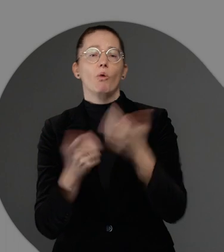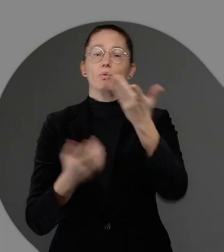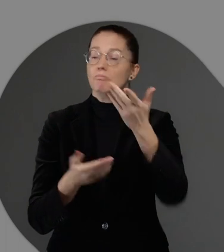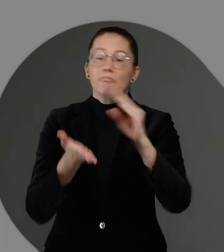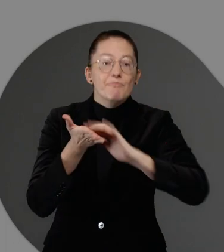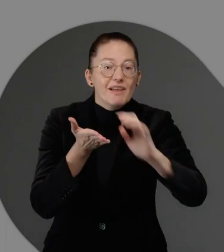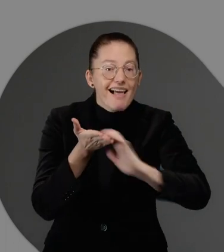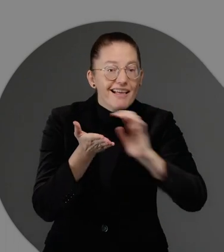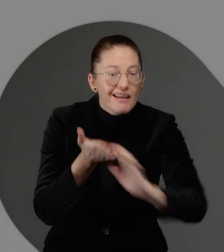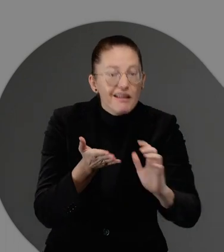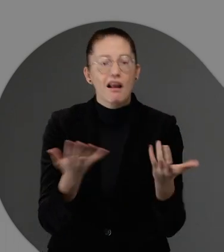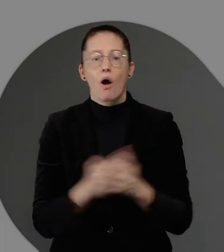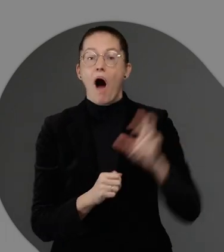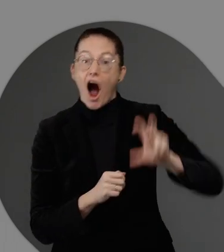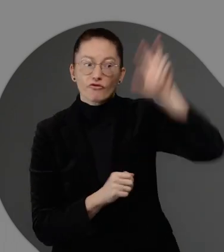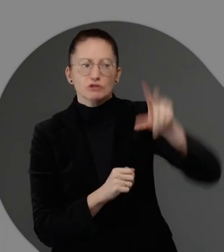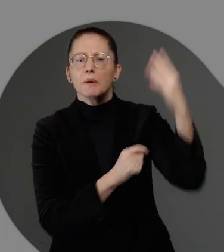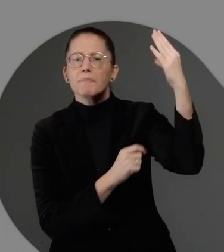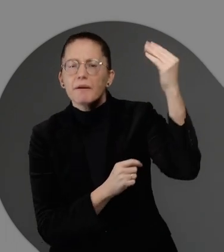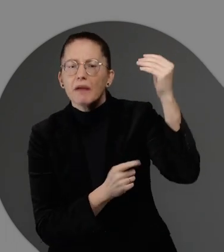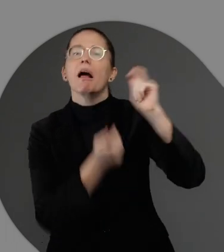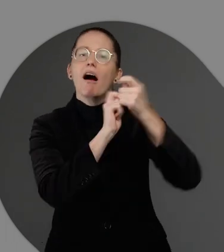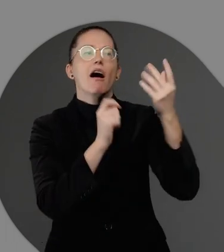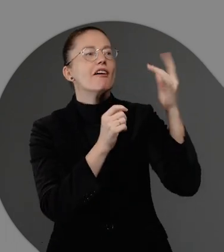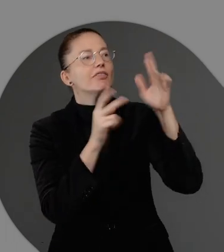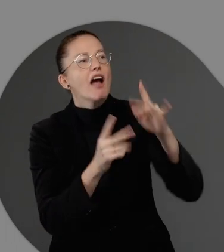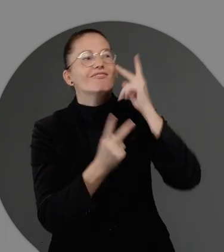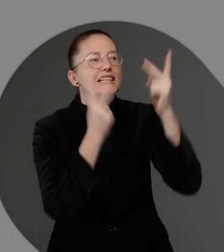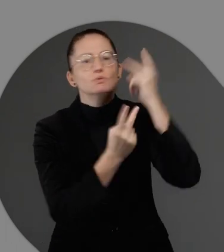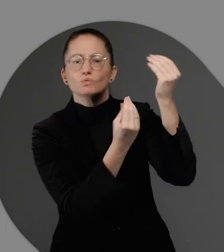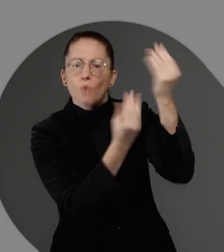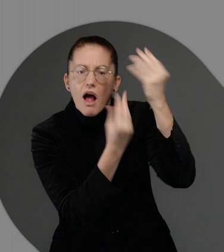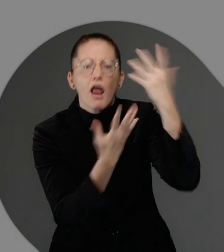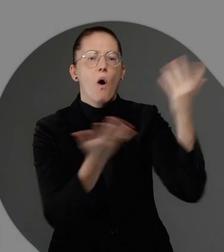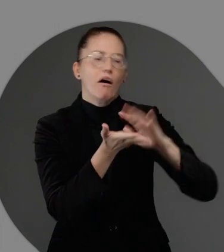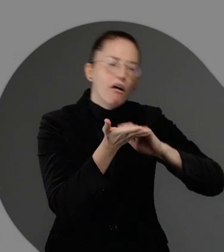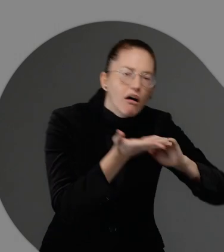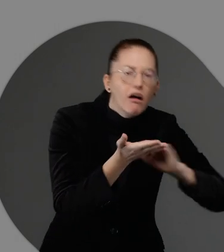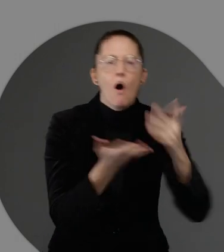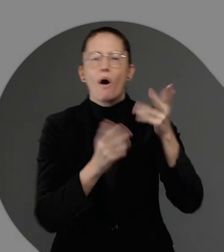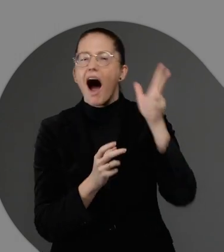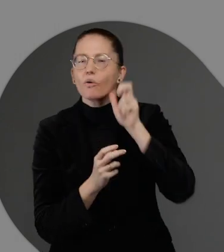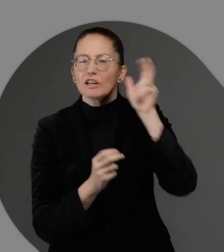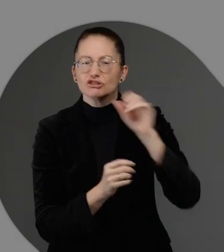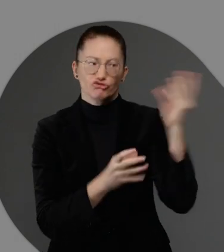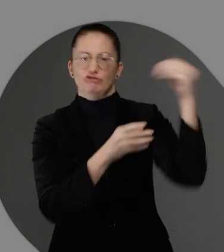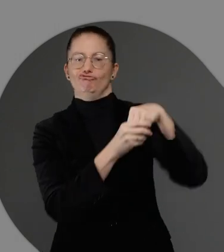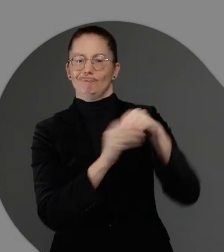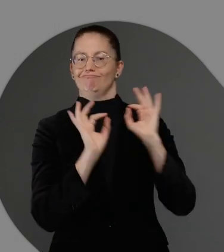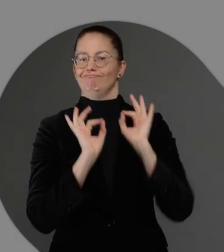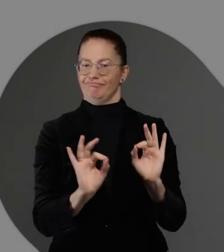schaffen, und Braillebeschriftung und Durchsagen in Aufzügen, die visuelle Informationen auch ertastbar oder akustisch verfügbar